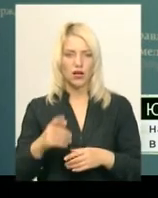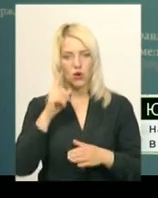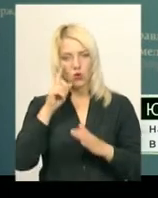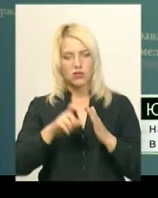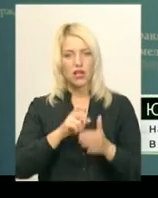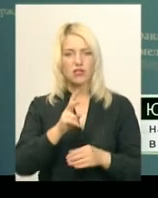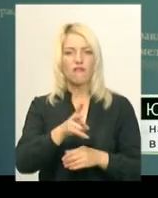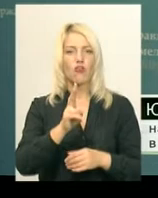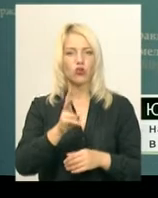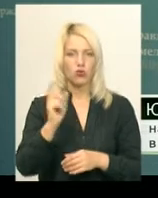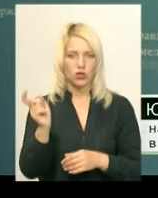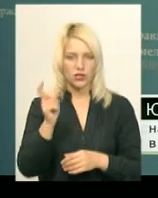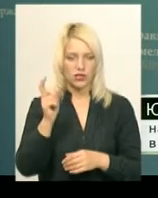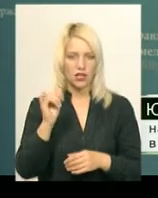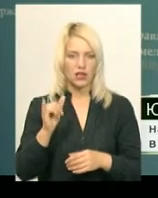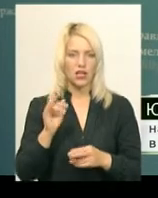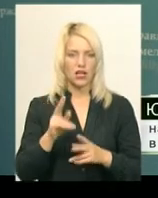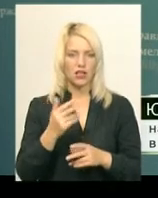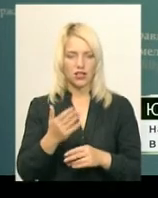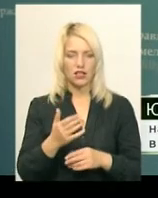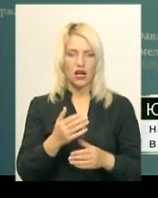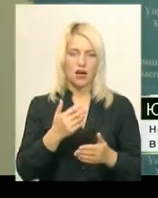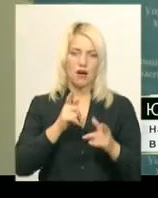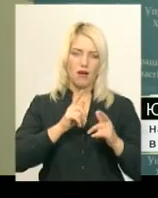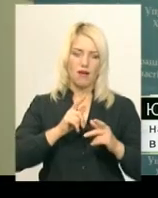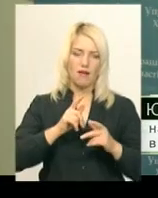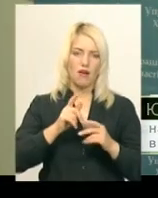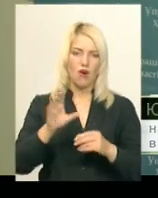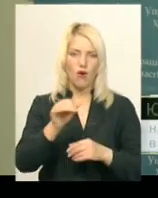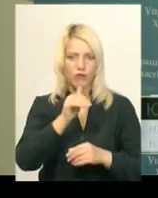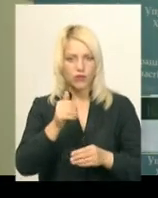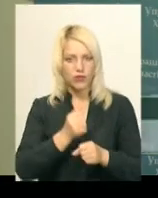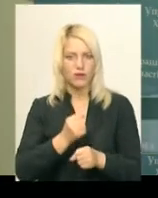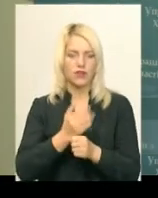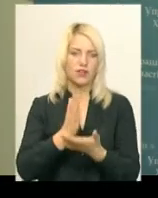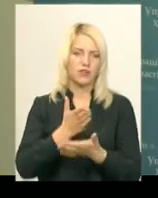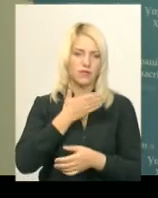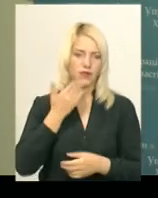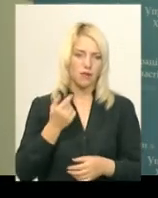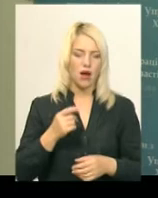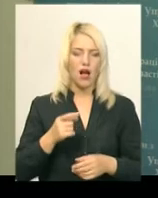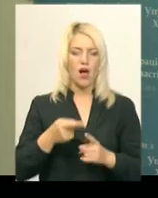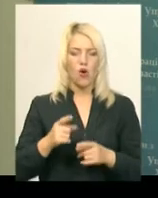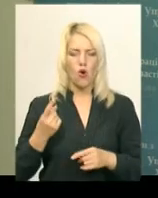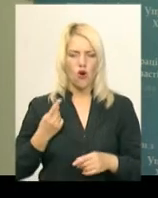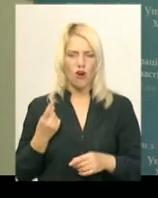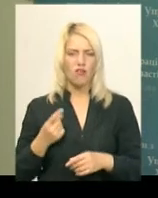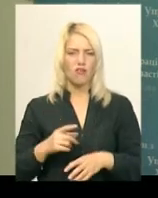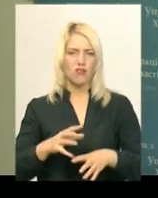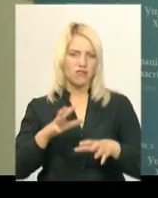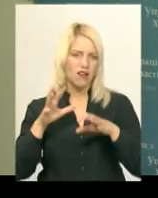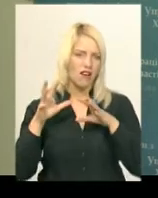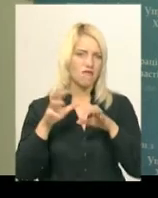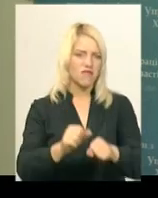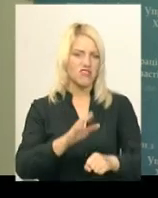кого вони працюють і яким чином вони працевлаштовані. Охорона в брутальній формі, застосовуючи фізичну силу, хапаючи